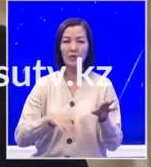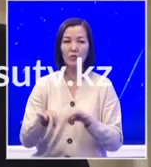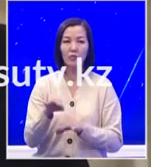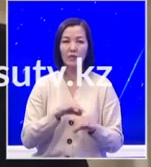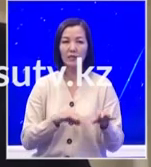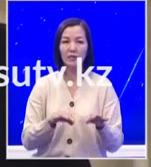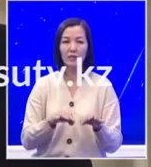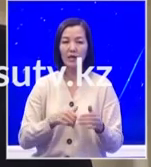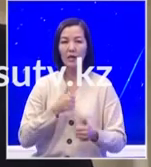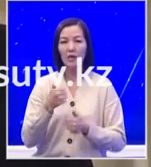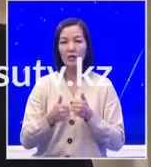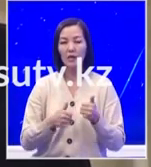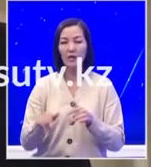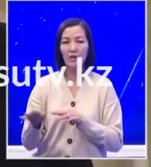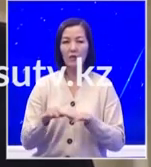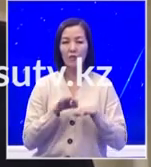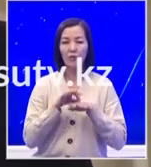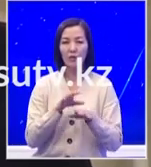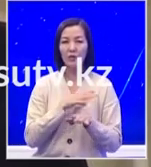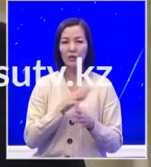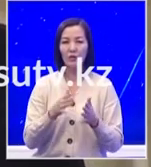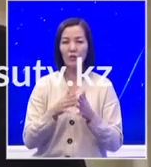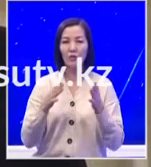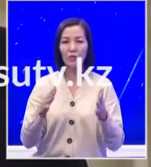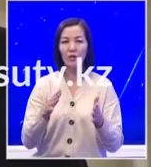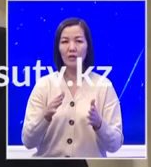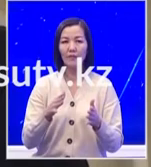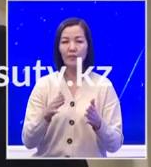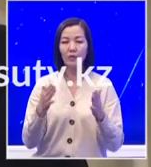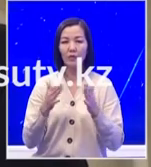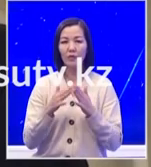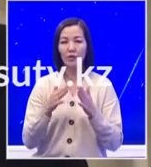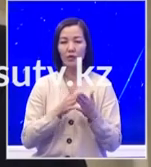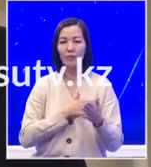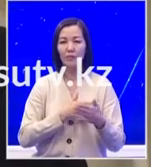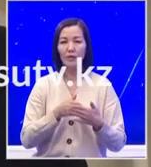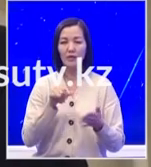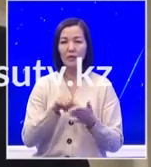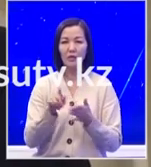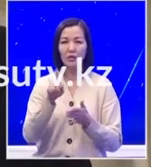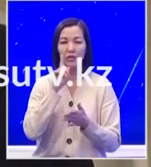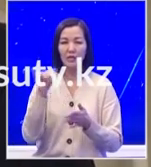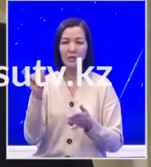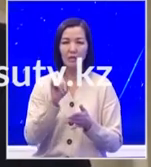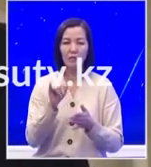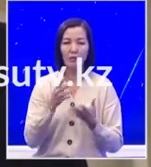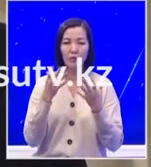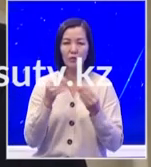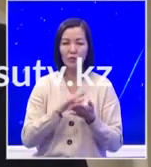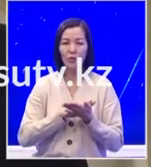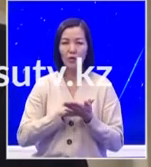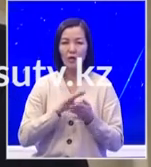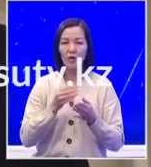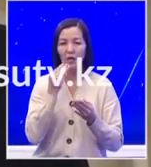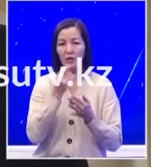біз бұл тек қана бұл емес, үлкен жастар кісілердің үйлеріне барып, белсенді жастарымыз сенбіліктер жүргізіп, оларға